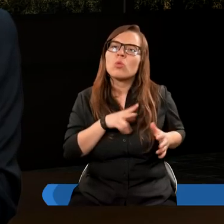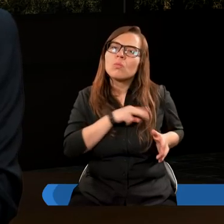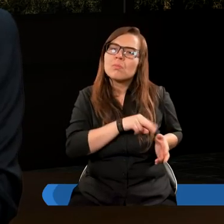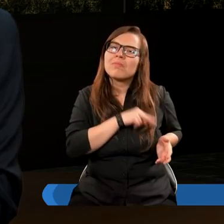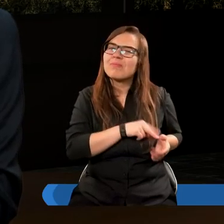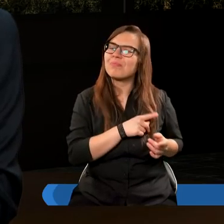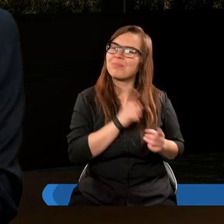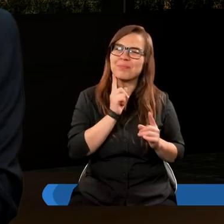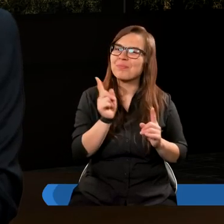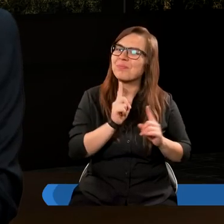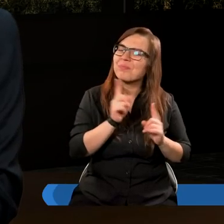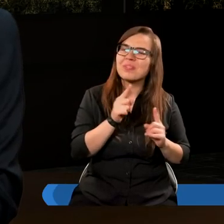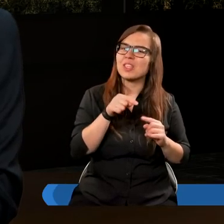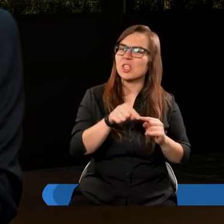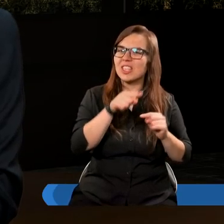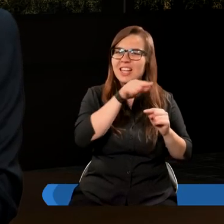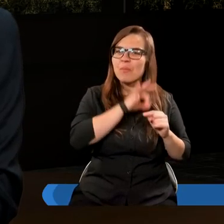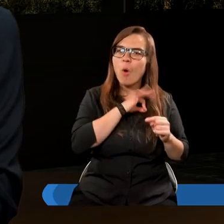jest dobre, co robisz.